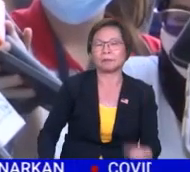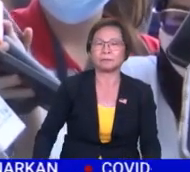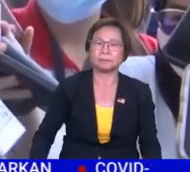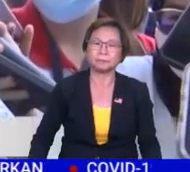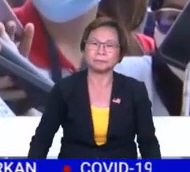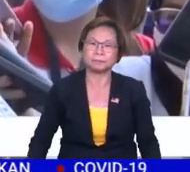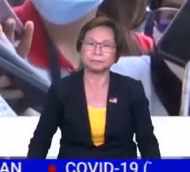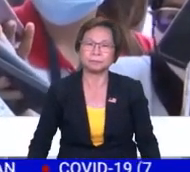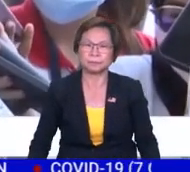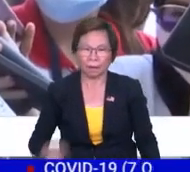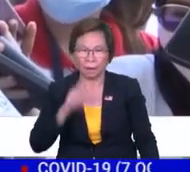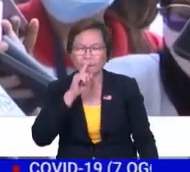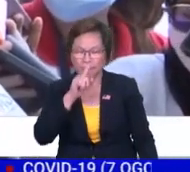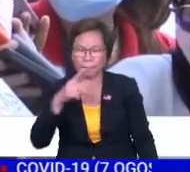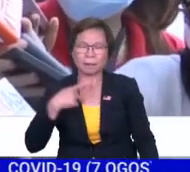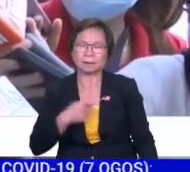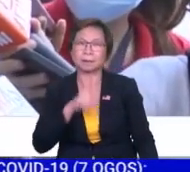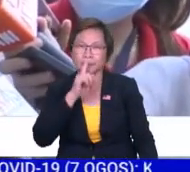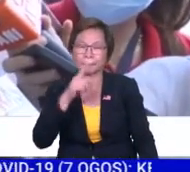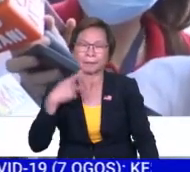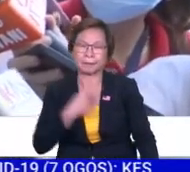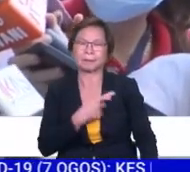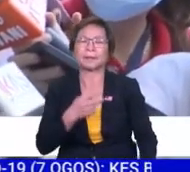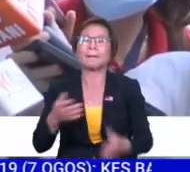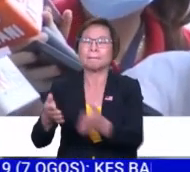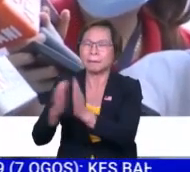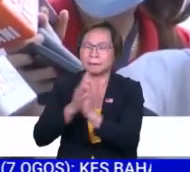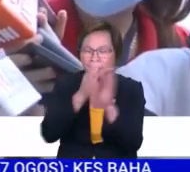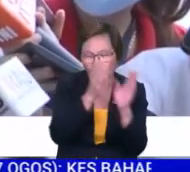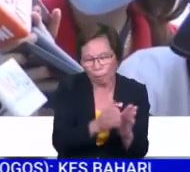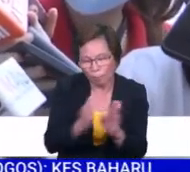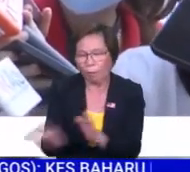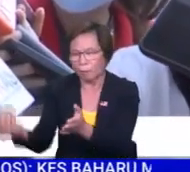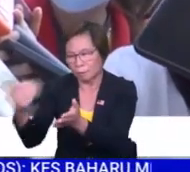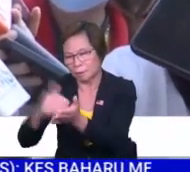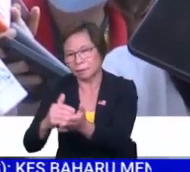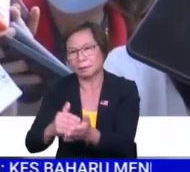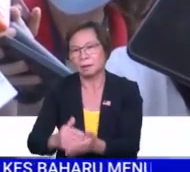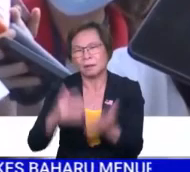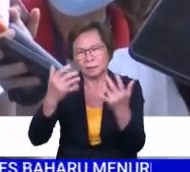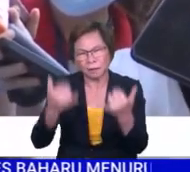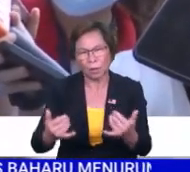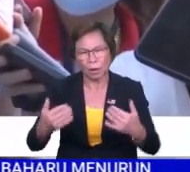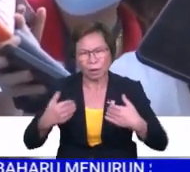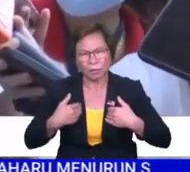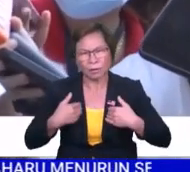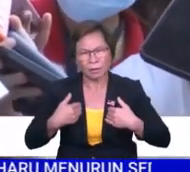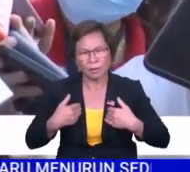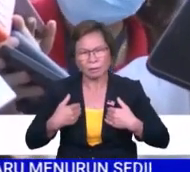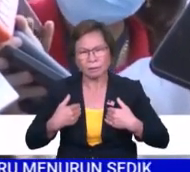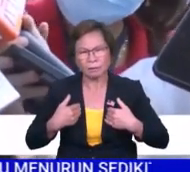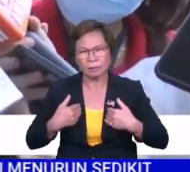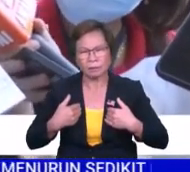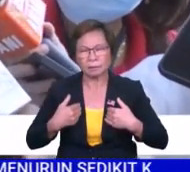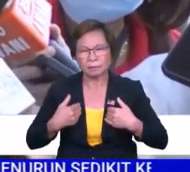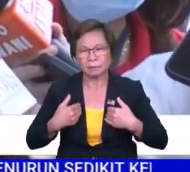tetapi kita memang kita minta istilahnya di atau semula Allah kenal ada negosiasi